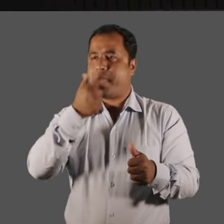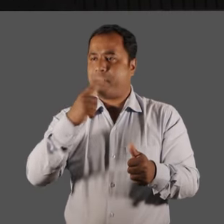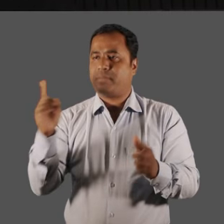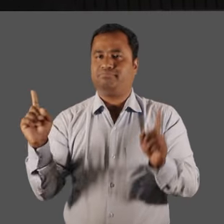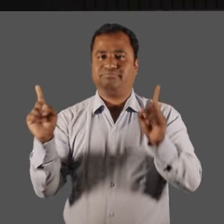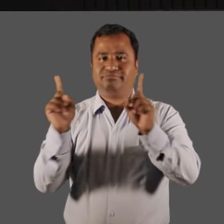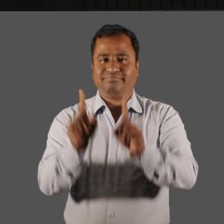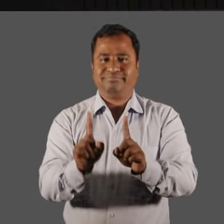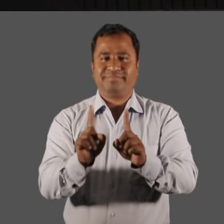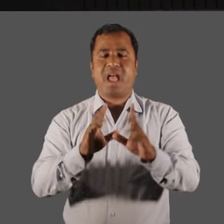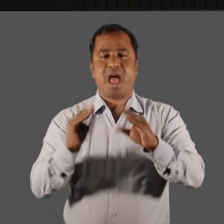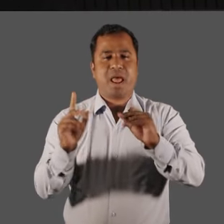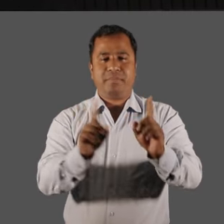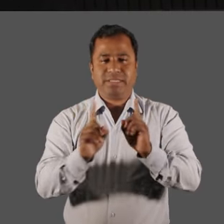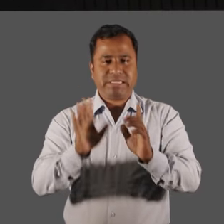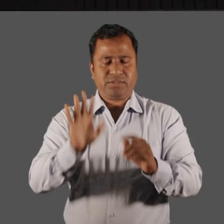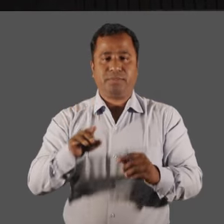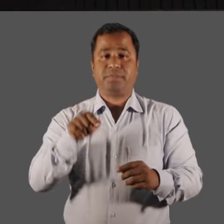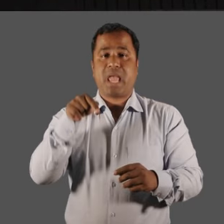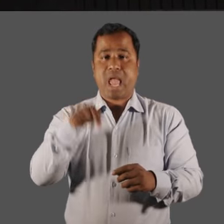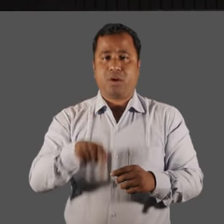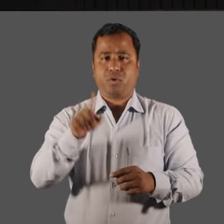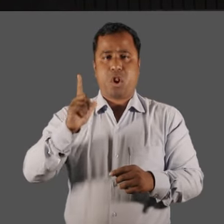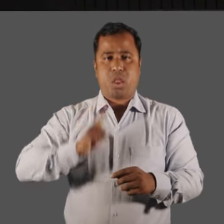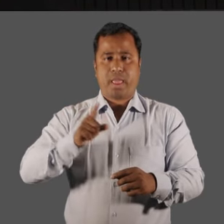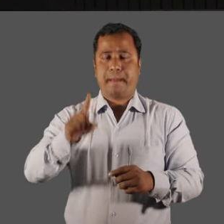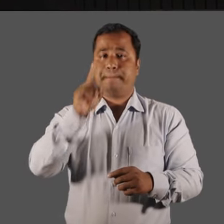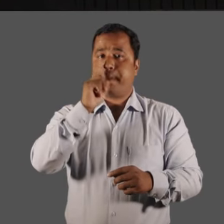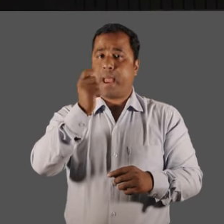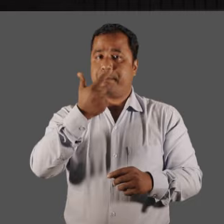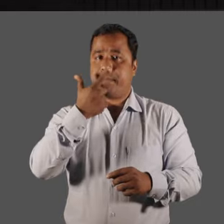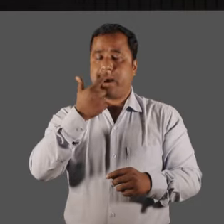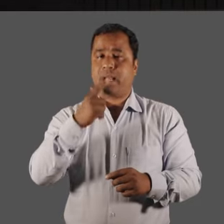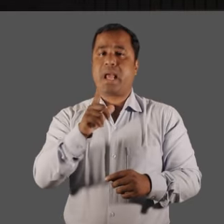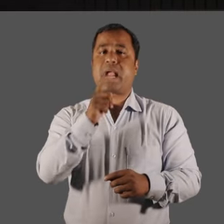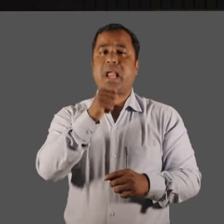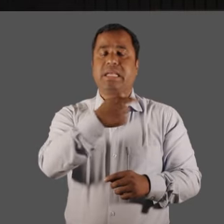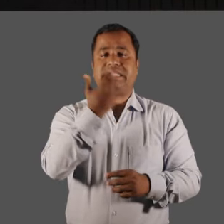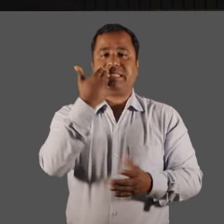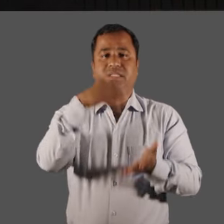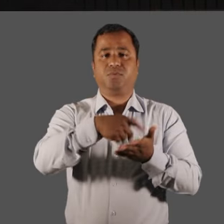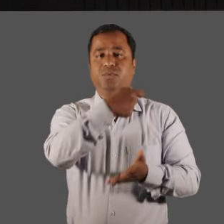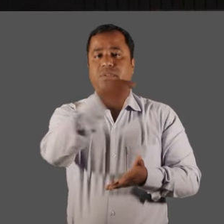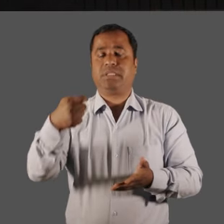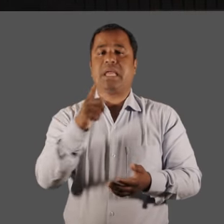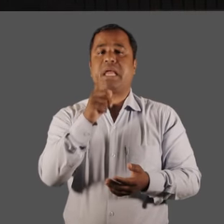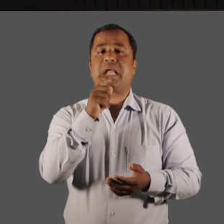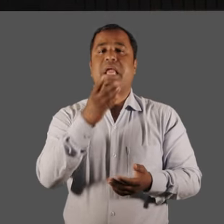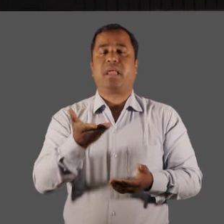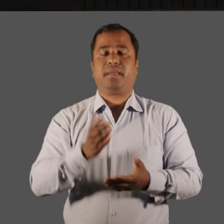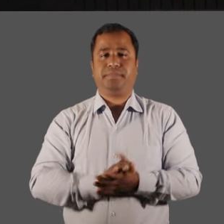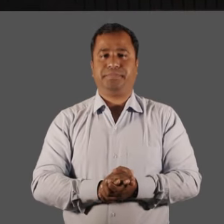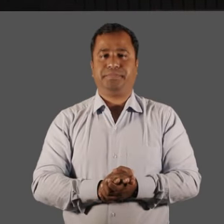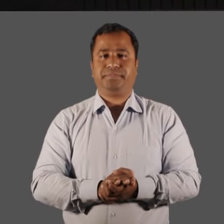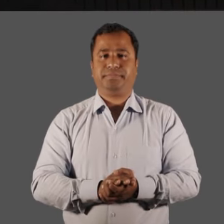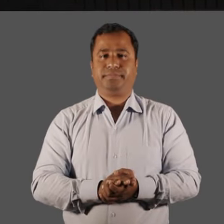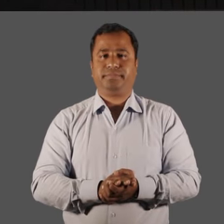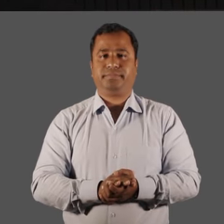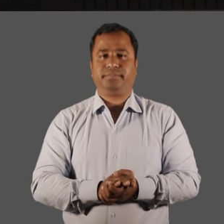তৈরি হতো। আপনার বাবা কিংবা মা আসলে কে যেতেন আপনার স্কুলে প্যারেন্টস হিসেবে?